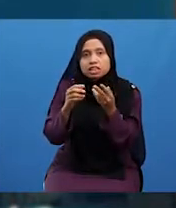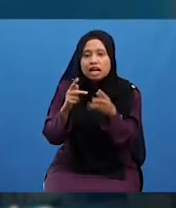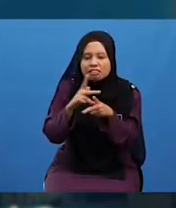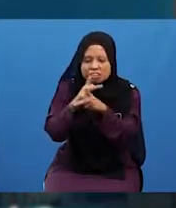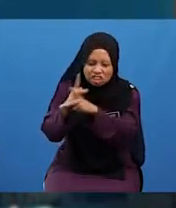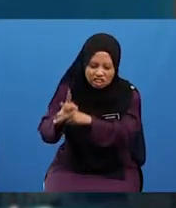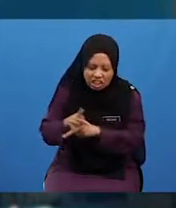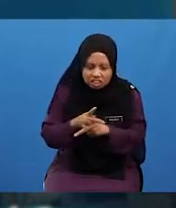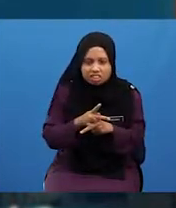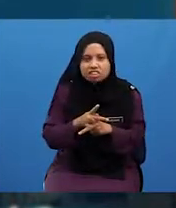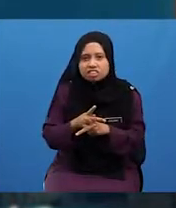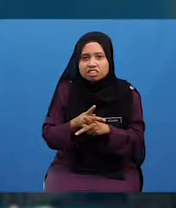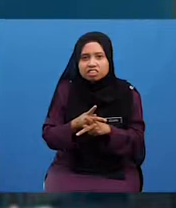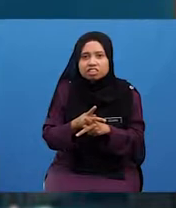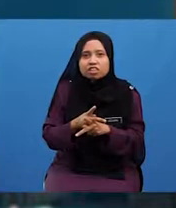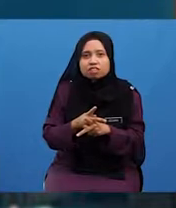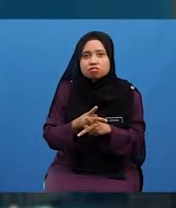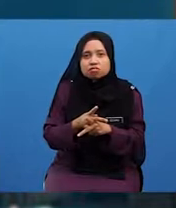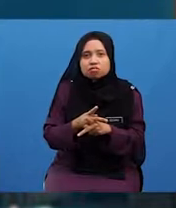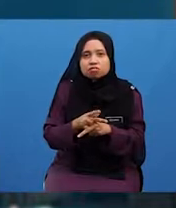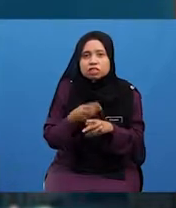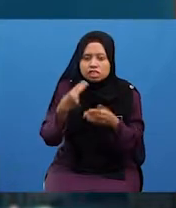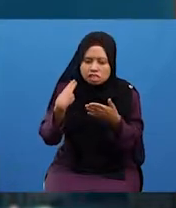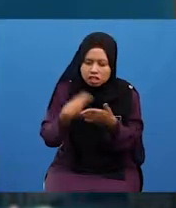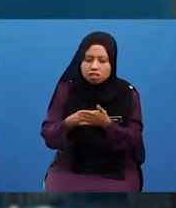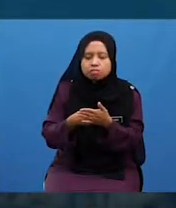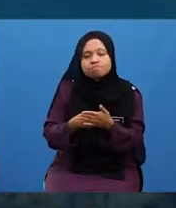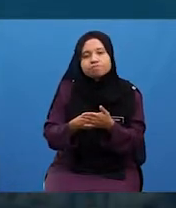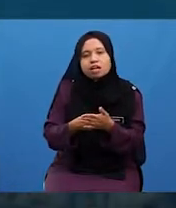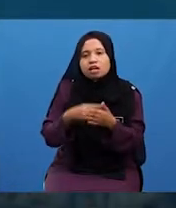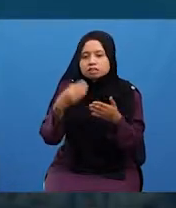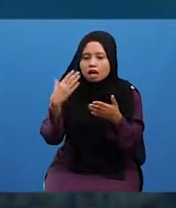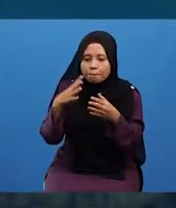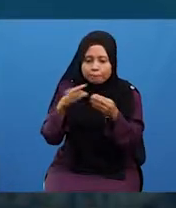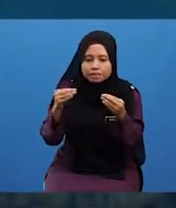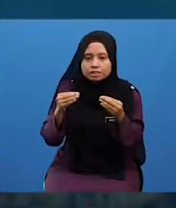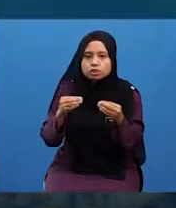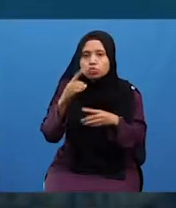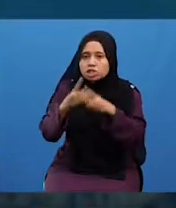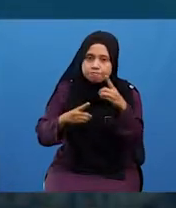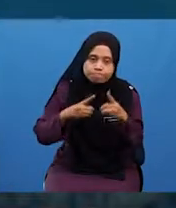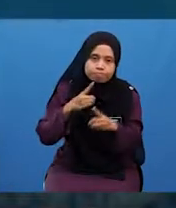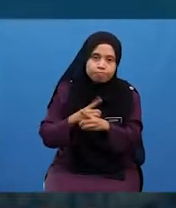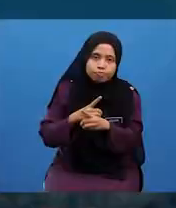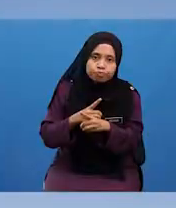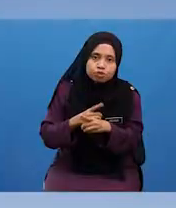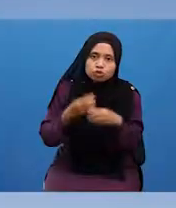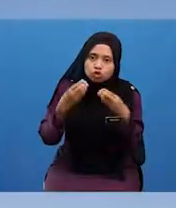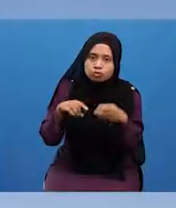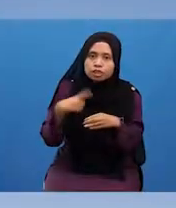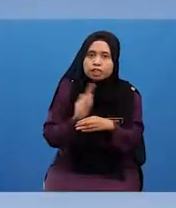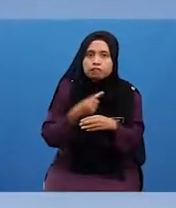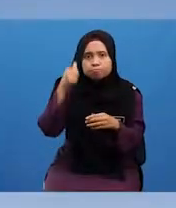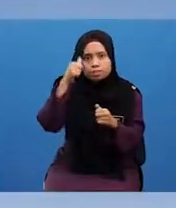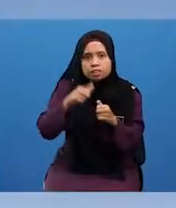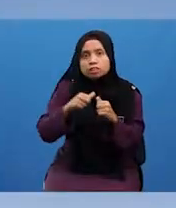terpelihara daripada penyelewengan hingga hari kiamat. Cuba kita ingat semula kitab